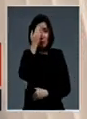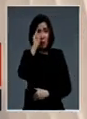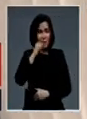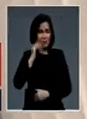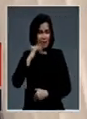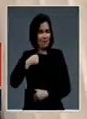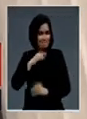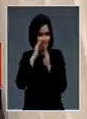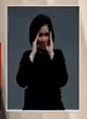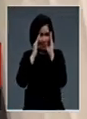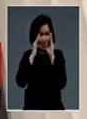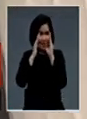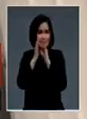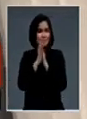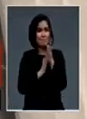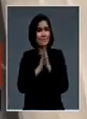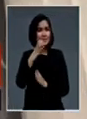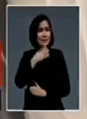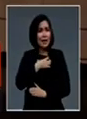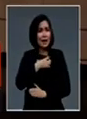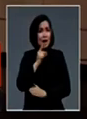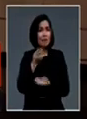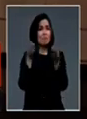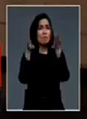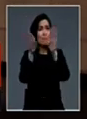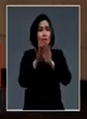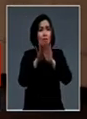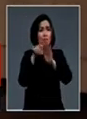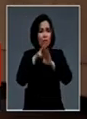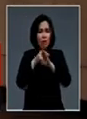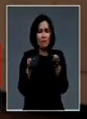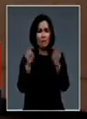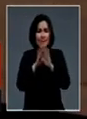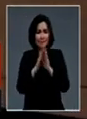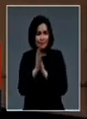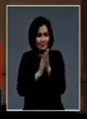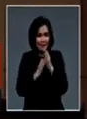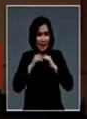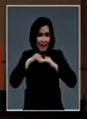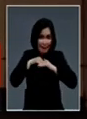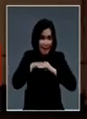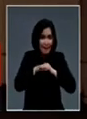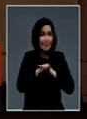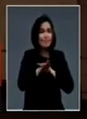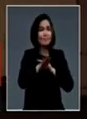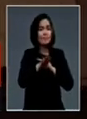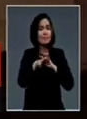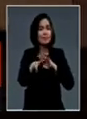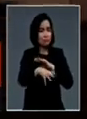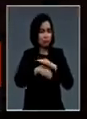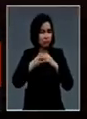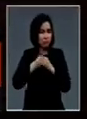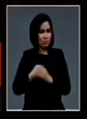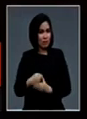คนนี้ชัดเจน ครับ เพราะว่าเขาปิดไม่ให้เข้าไปชมแล้วเนี่ยยังแอบเข้าไปสำนักข่าวซินหัวอ้างข้อมูล